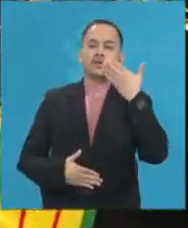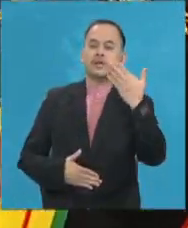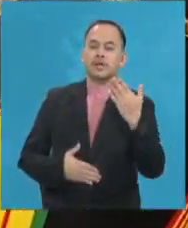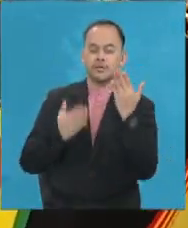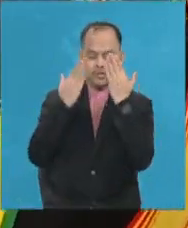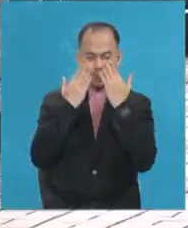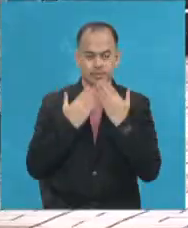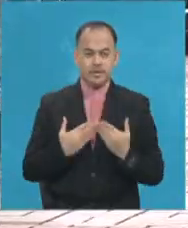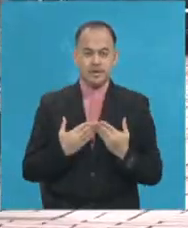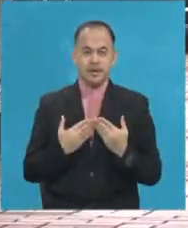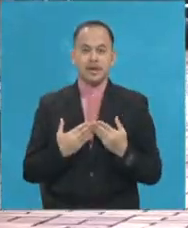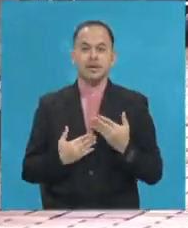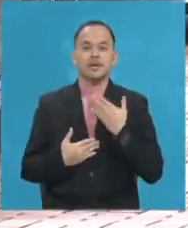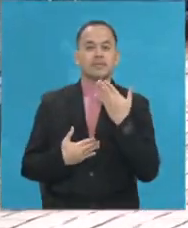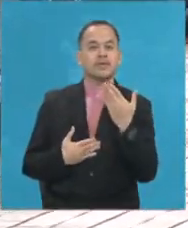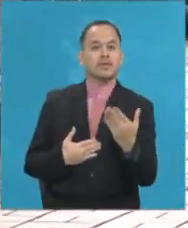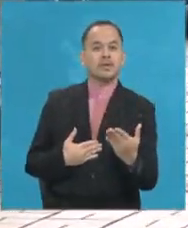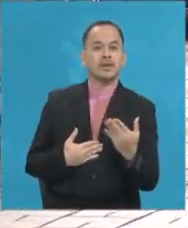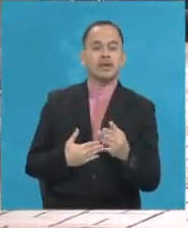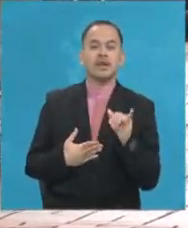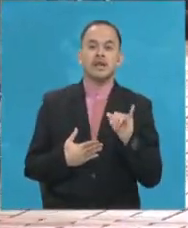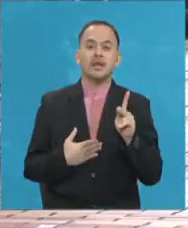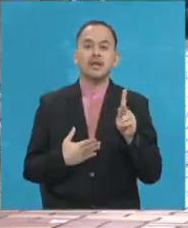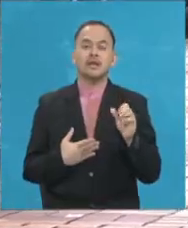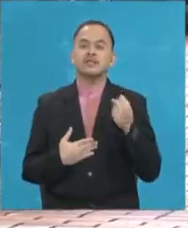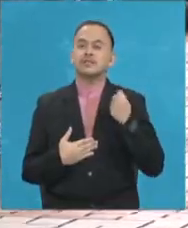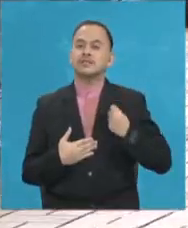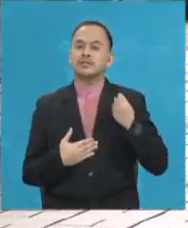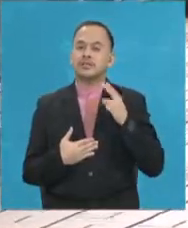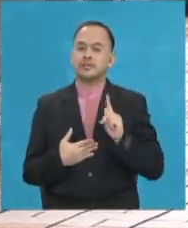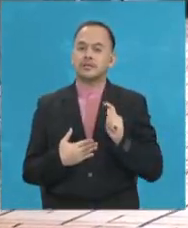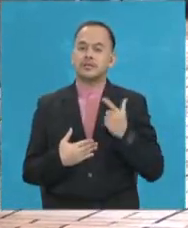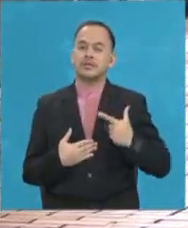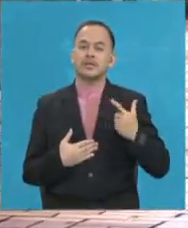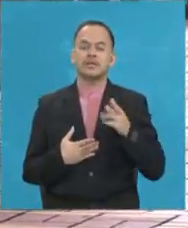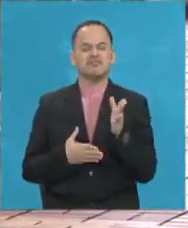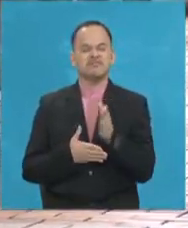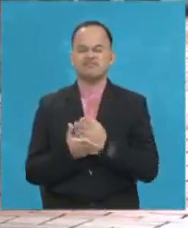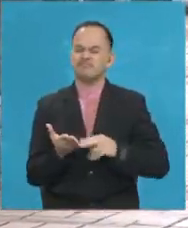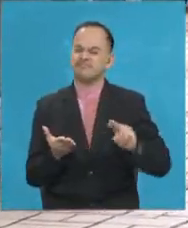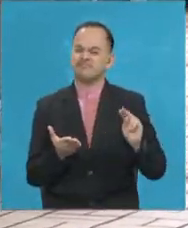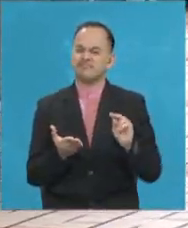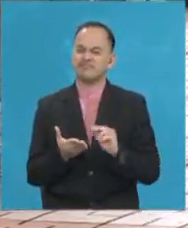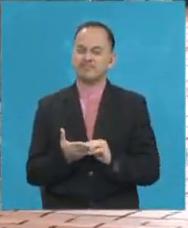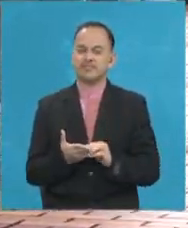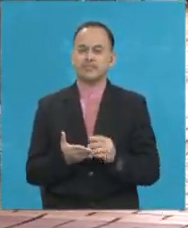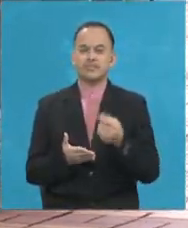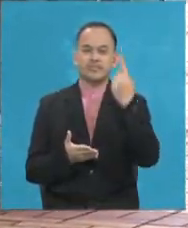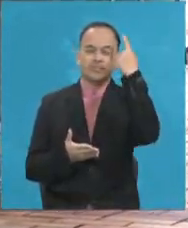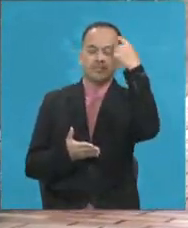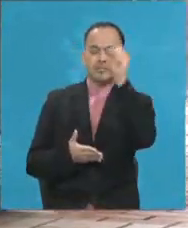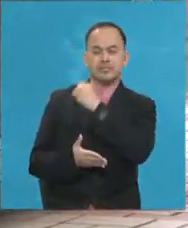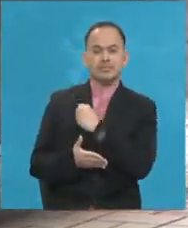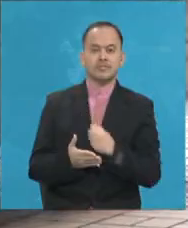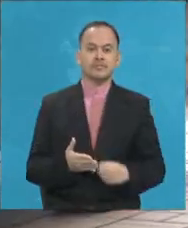kesyukuran penghargaan dan merupakan ikrar tak setia yang tidak berbelah bahagi hadapan majelis ke bawah tuh yang